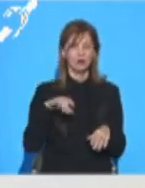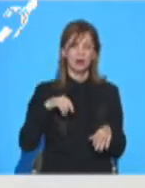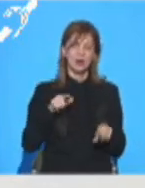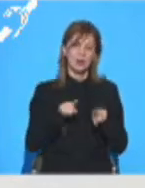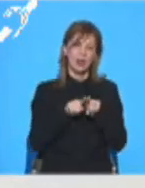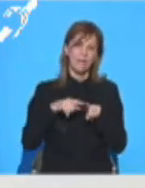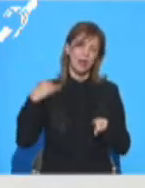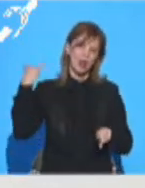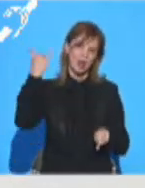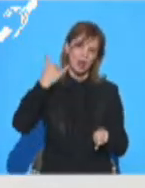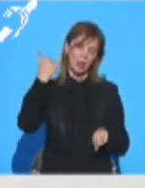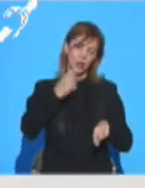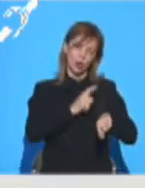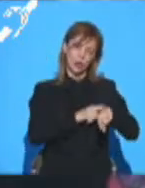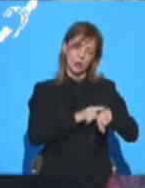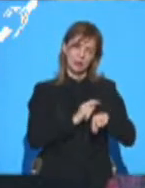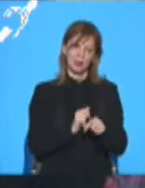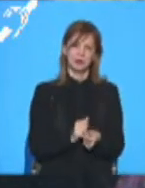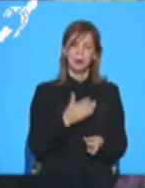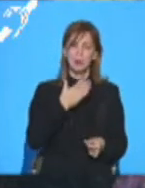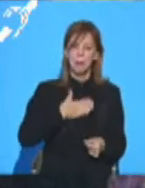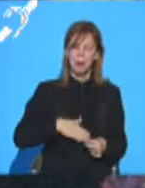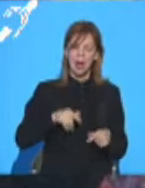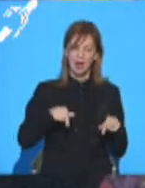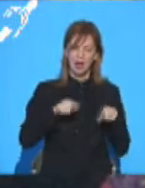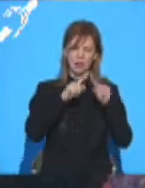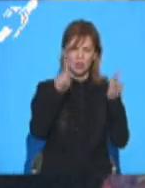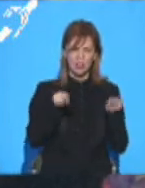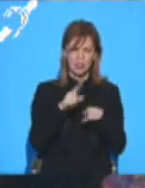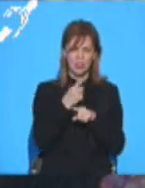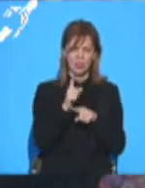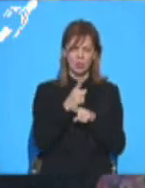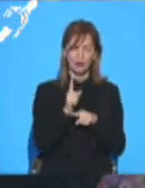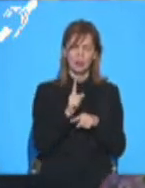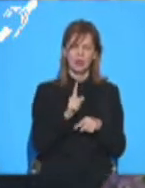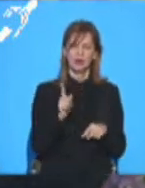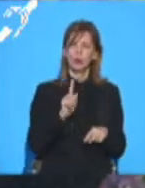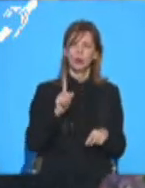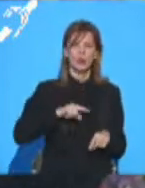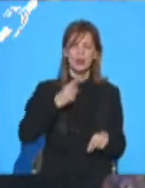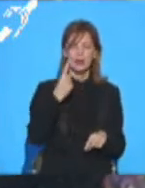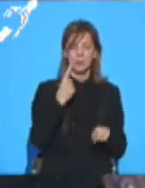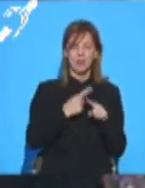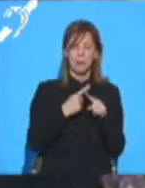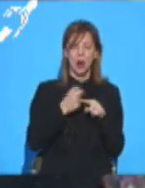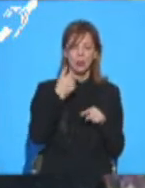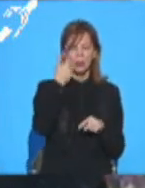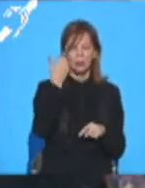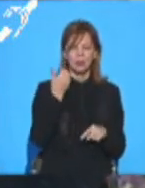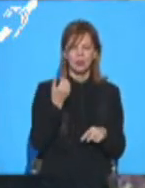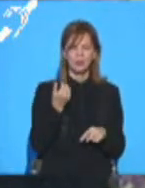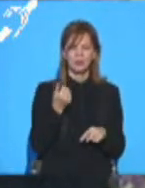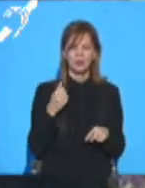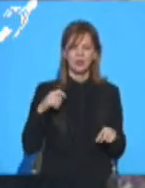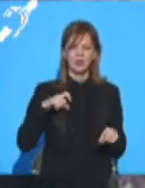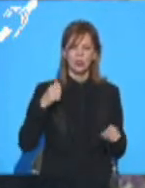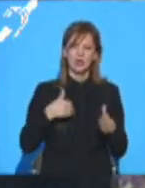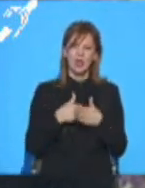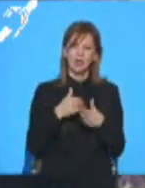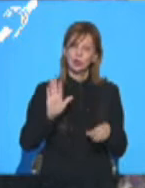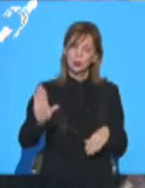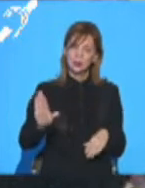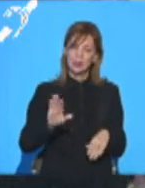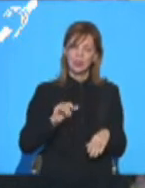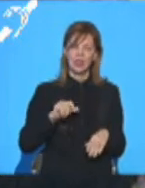călătorie în timp către trecut. Admir lucrările Asociației Senior Art Craiova. Nu este prima oară când sunt alături de ei,